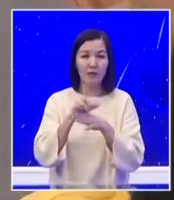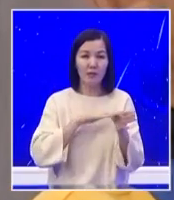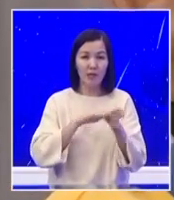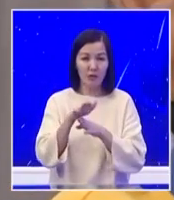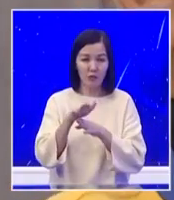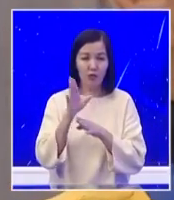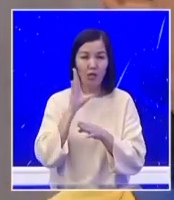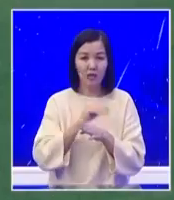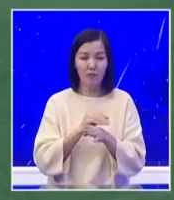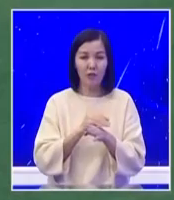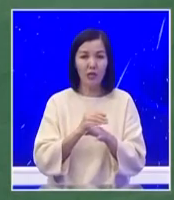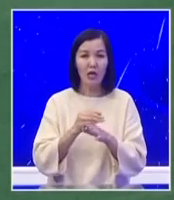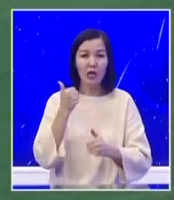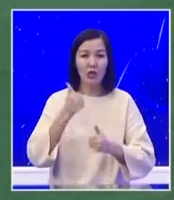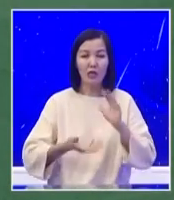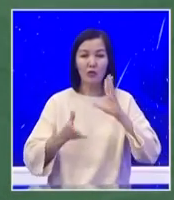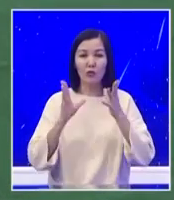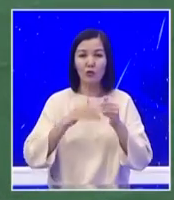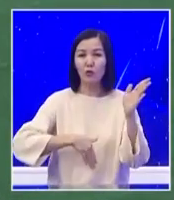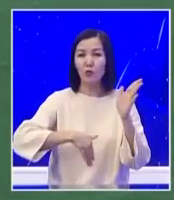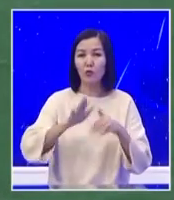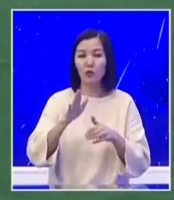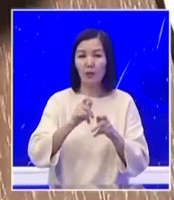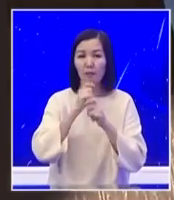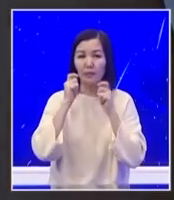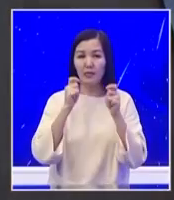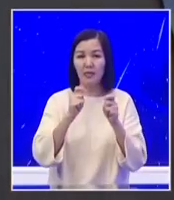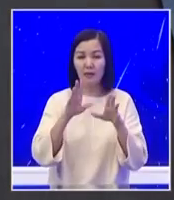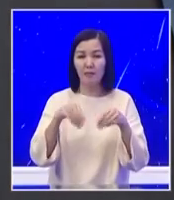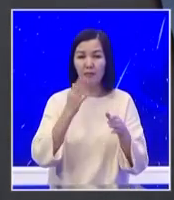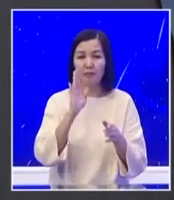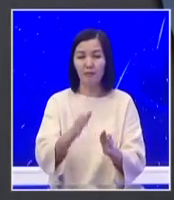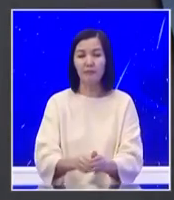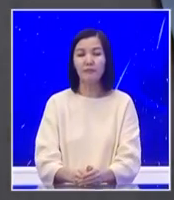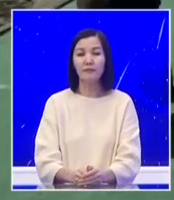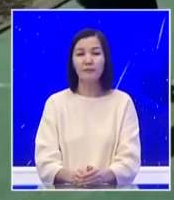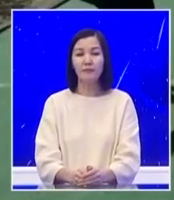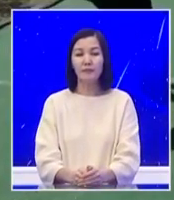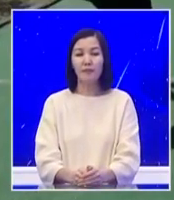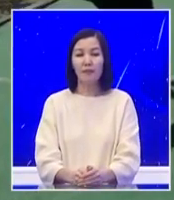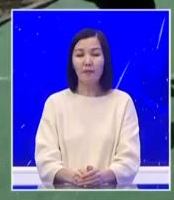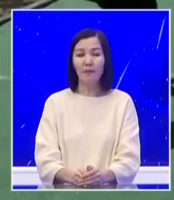шеберлігін көрсетеді. Жарыс қорытындысы бойынша үздіктер бағалы сыйлықтармен марапатталады.